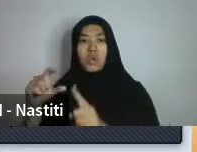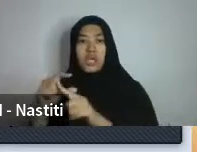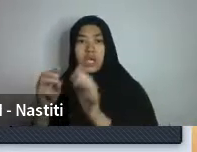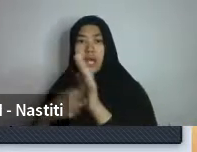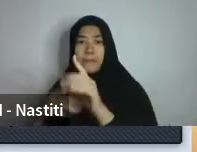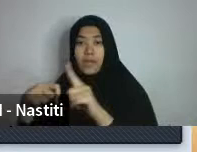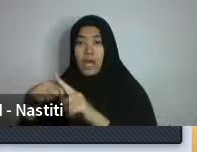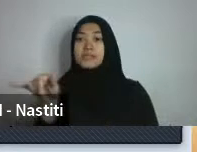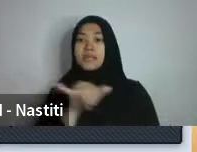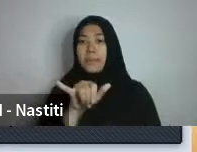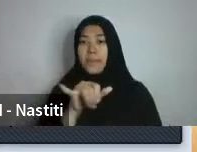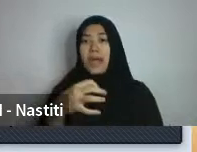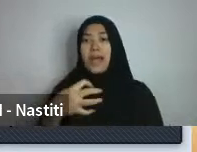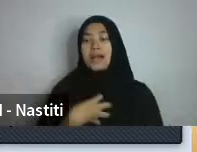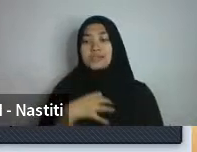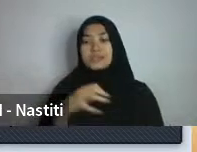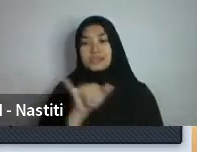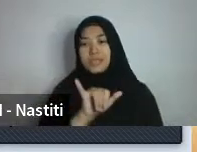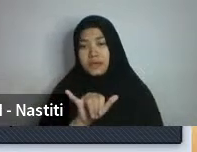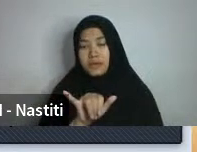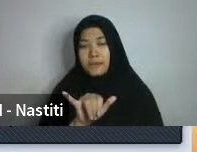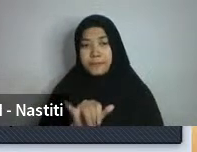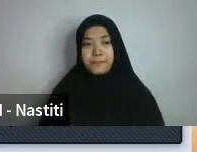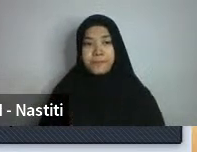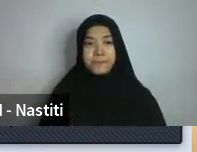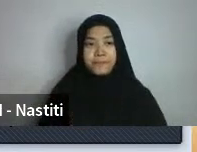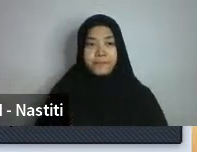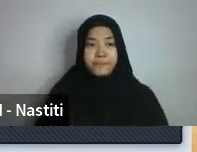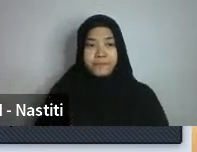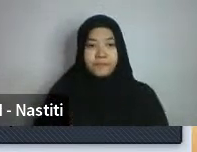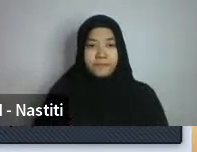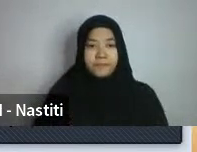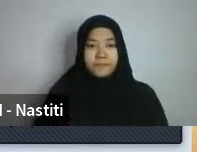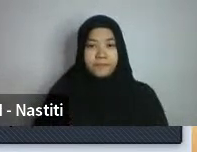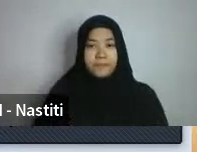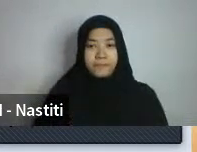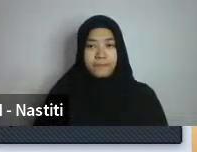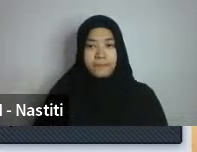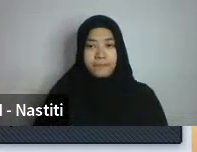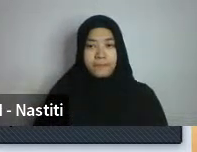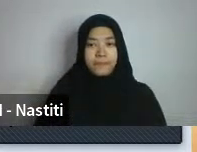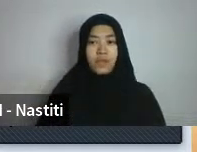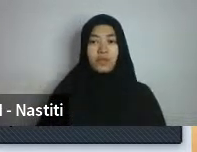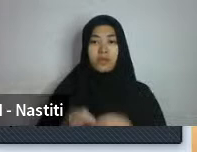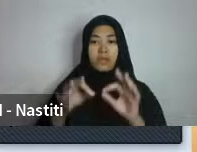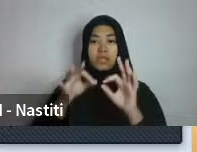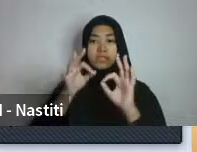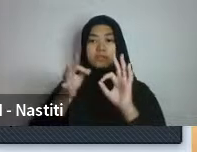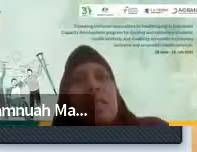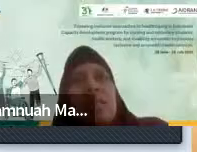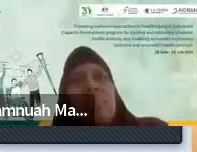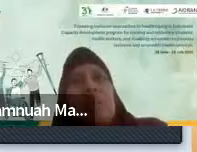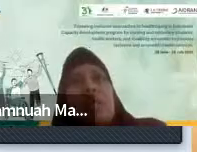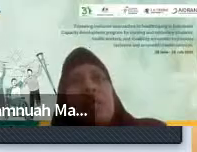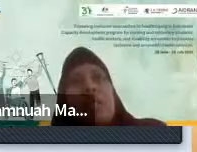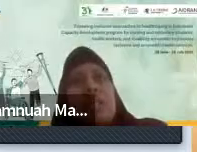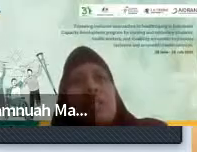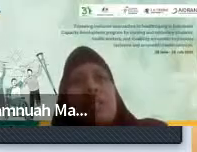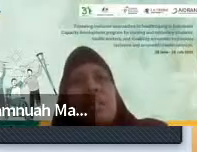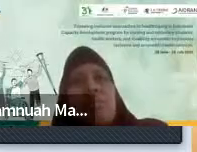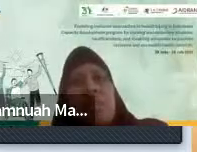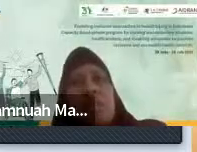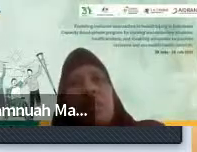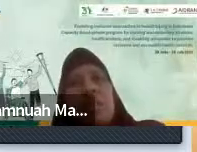Nah, kalau di Undang-Undang yang nomor 8 tahun 2016 di sana khusus hak kesehatan